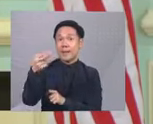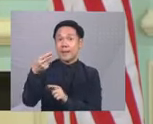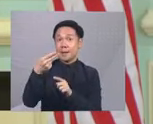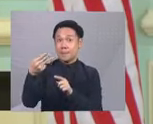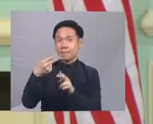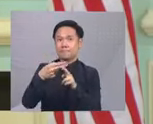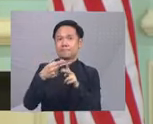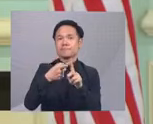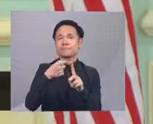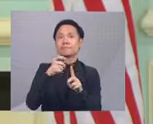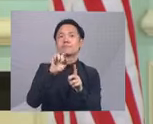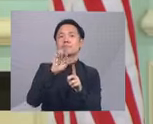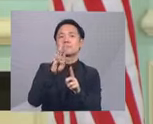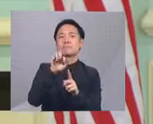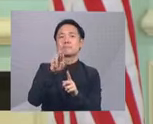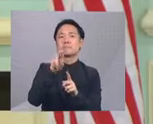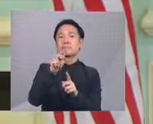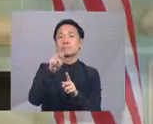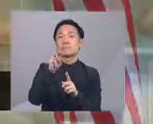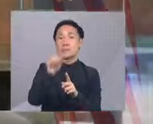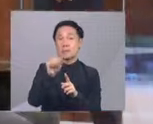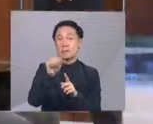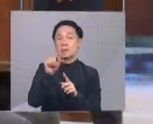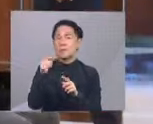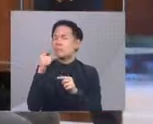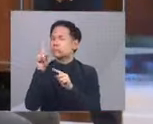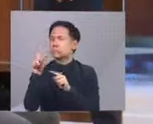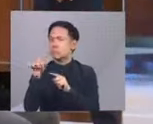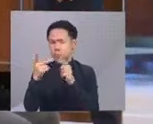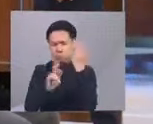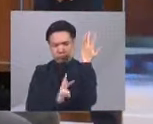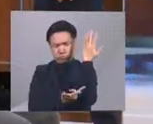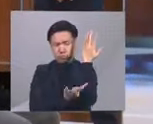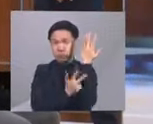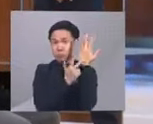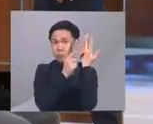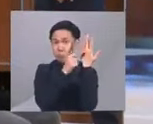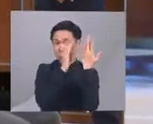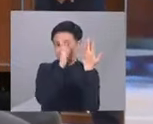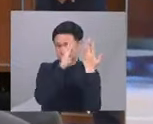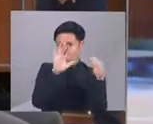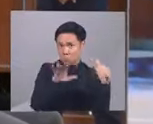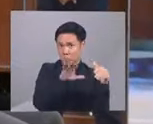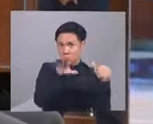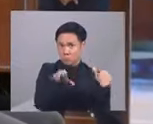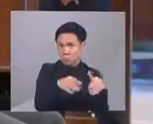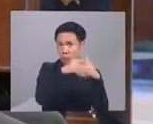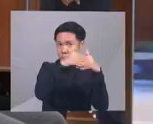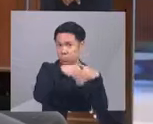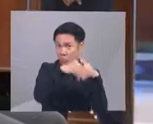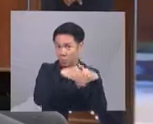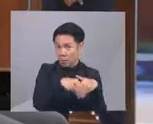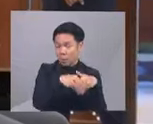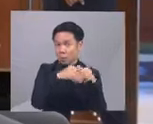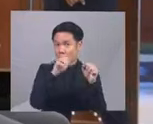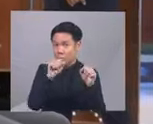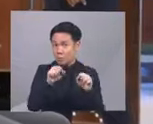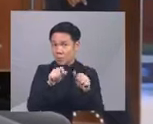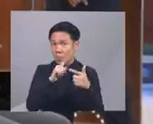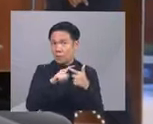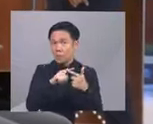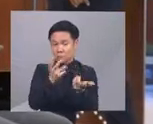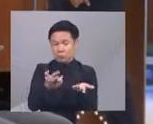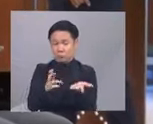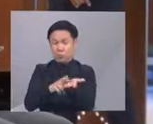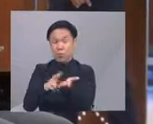yang membenarkan pergerakan rentas negeri bagi urusan akad nikah, adakah pihak kerajaan akan membenarkan urusan pendaftaran perkahwinan juga bagi